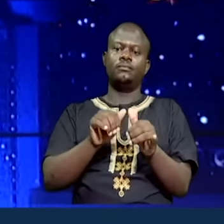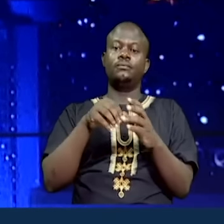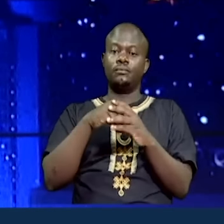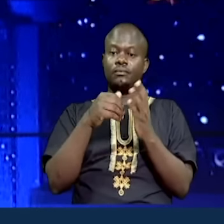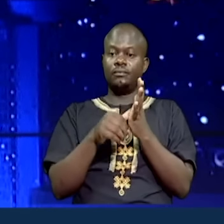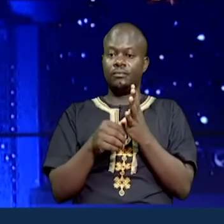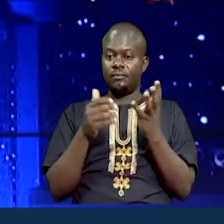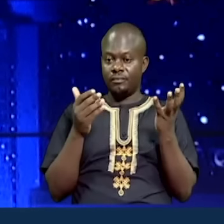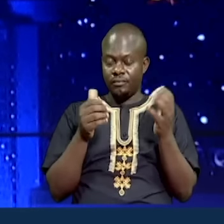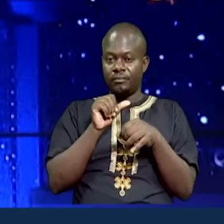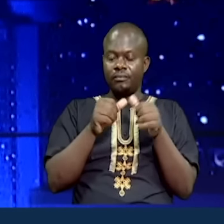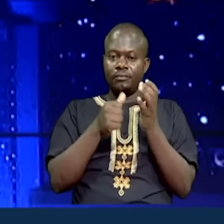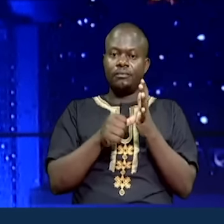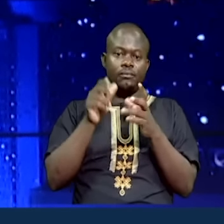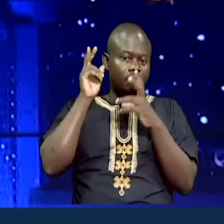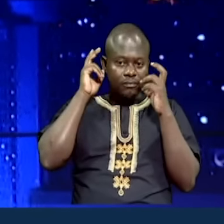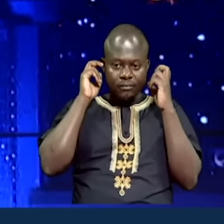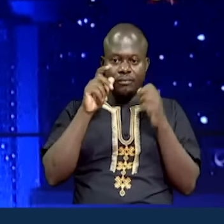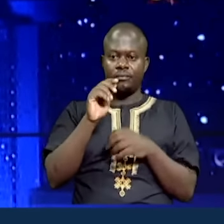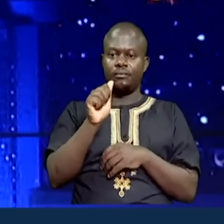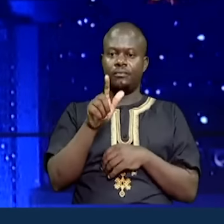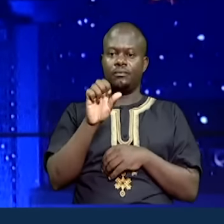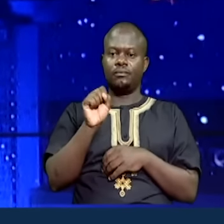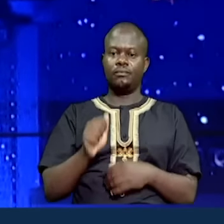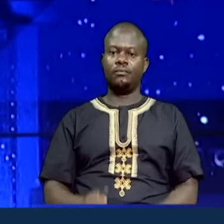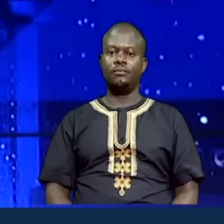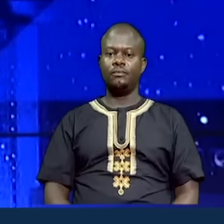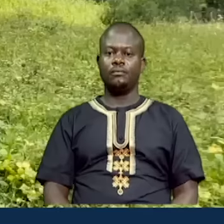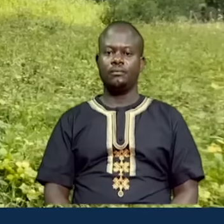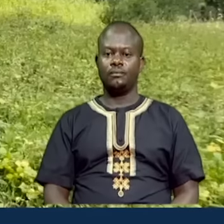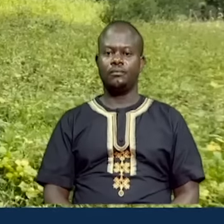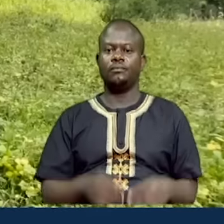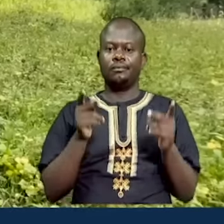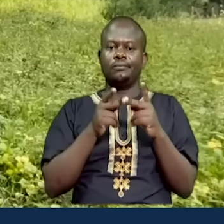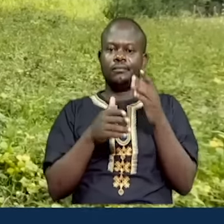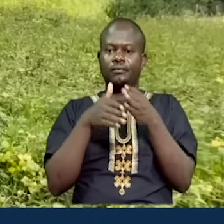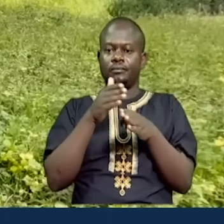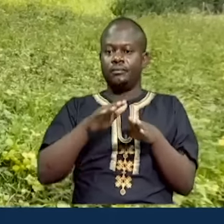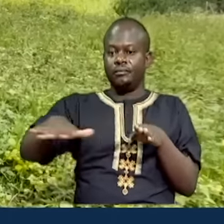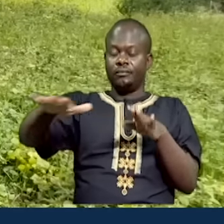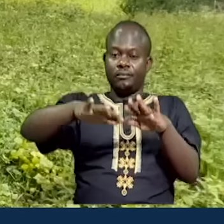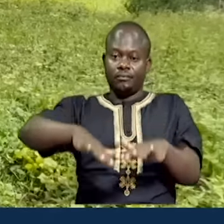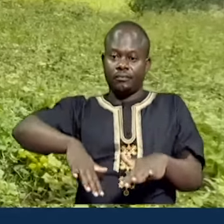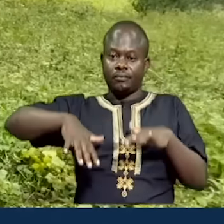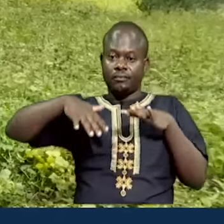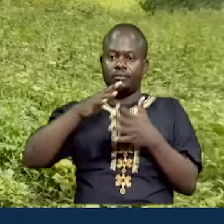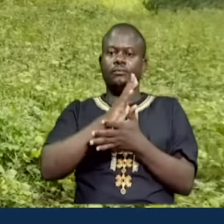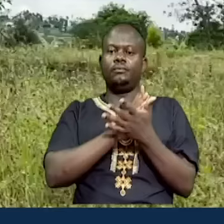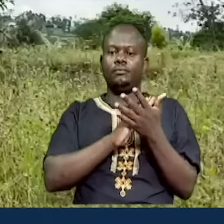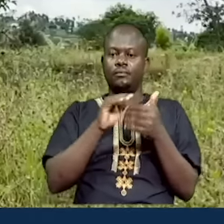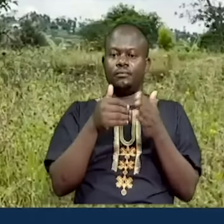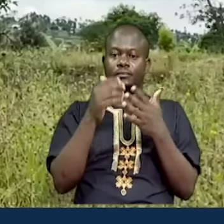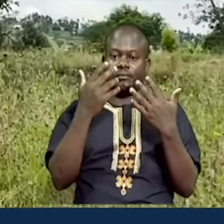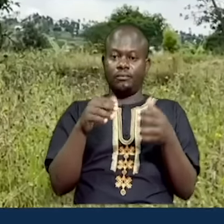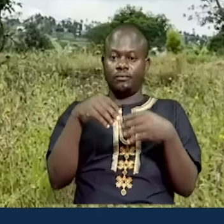gihirahiro iby'iki kibazo reka tubyumve mu nkuru ya Kalisa Evariste azuba kwa stade ya karere ka Nyanza bamwe mu baturage